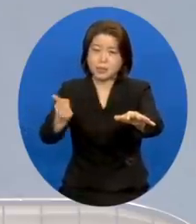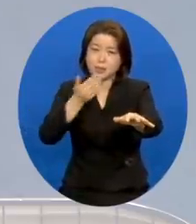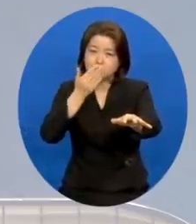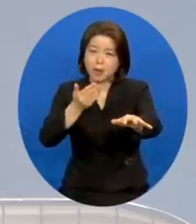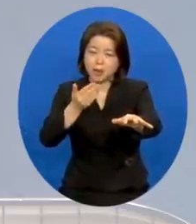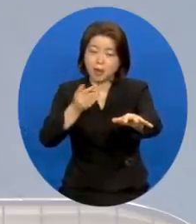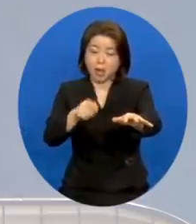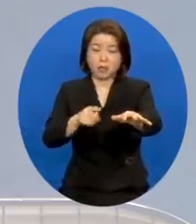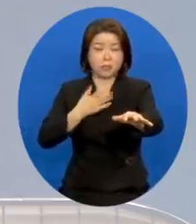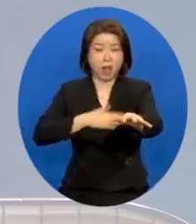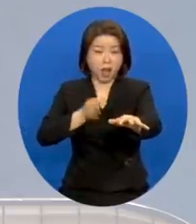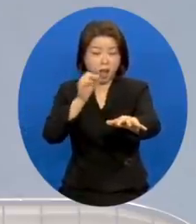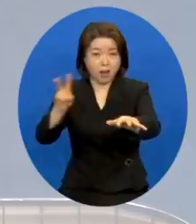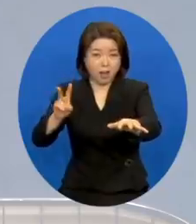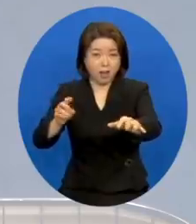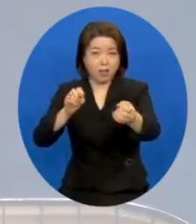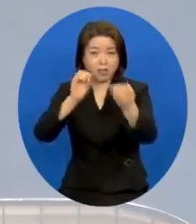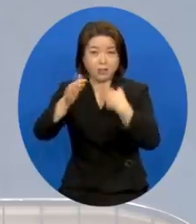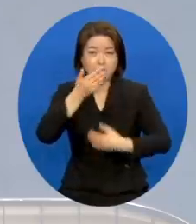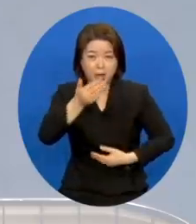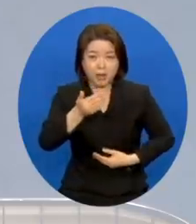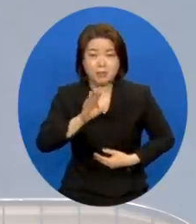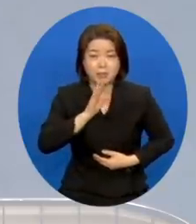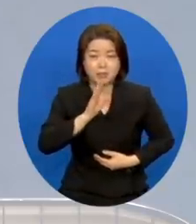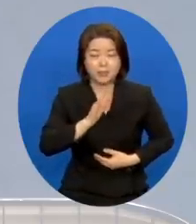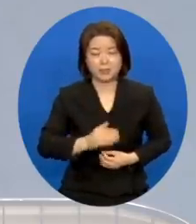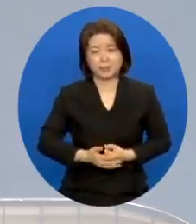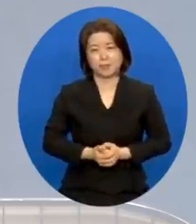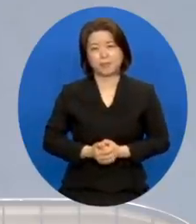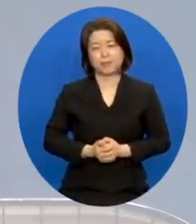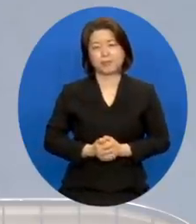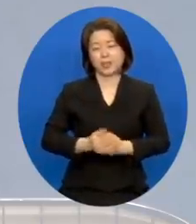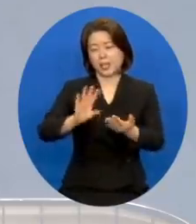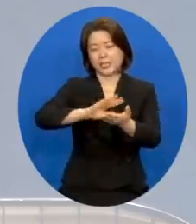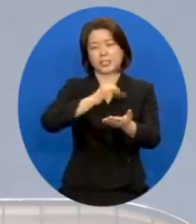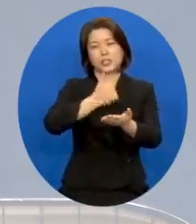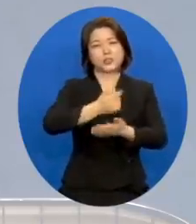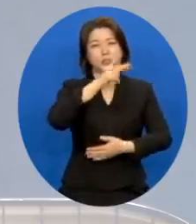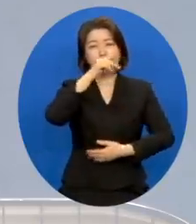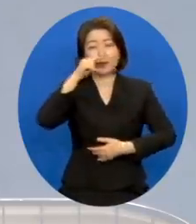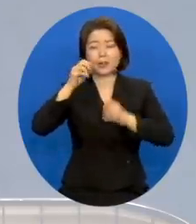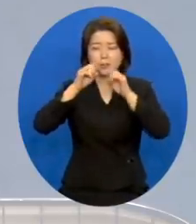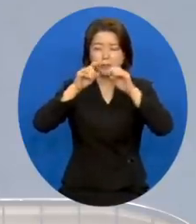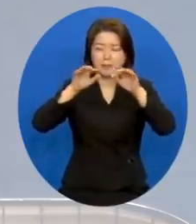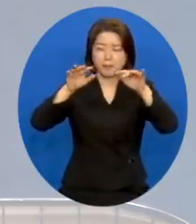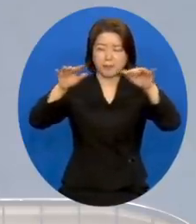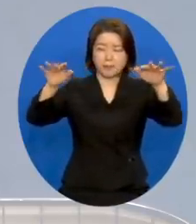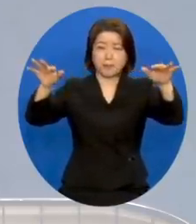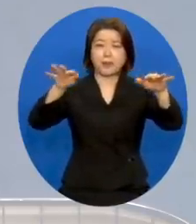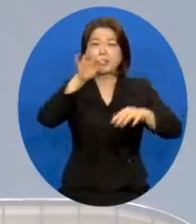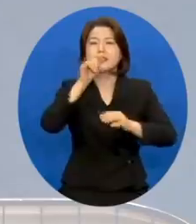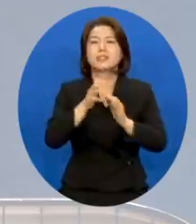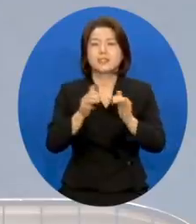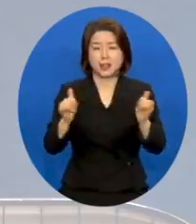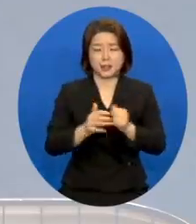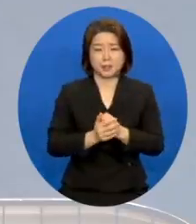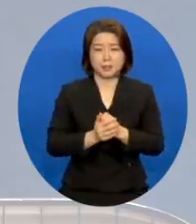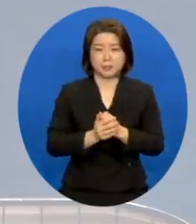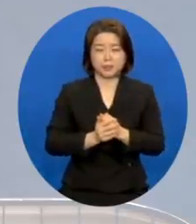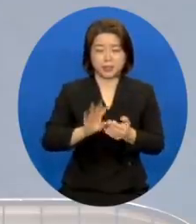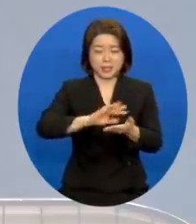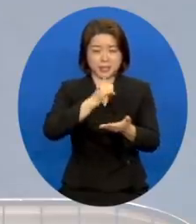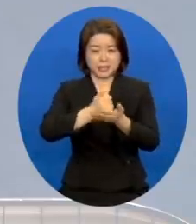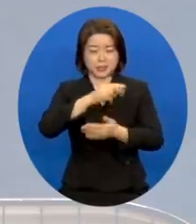그걸 알아야 대답을 할 거 아닙니까 그리스도의 향기를 발하는 사람이에요 그리스도의